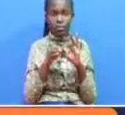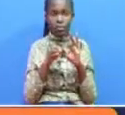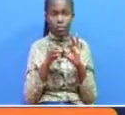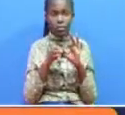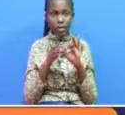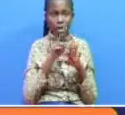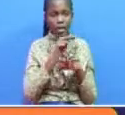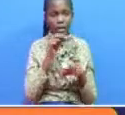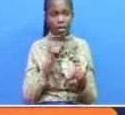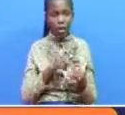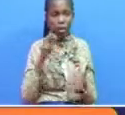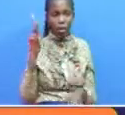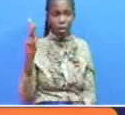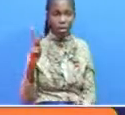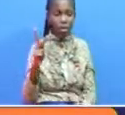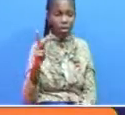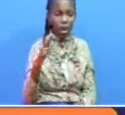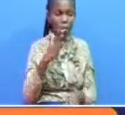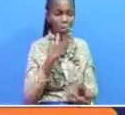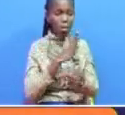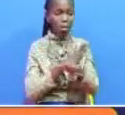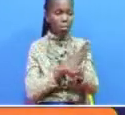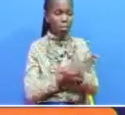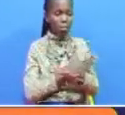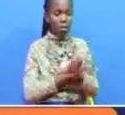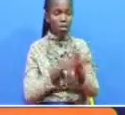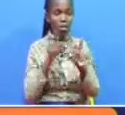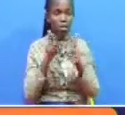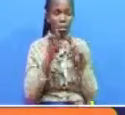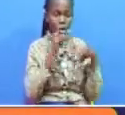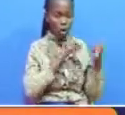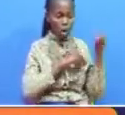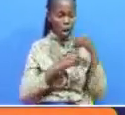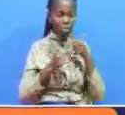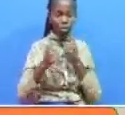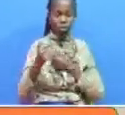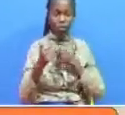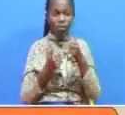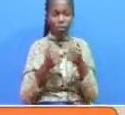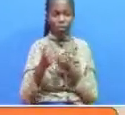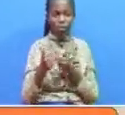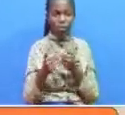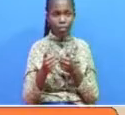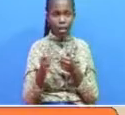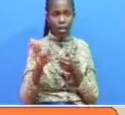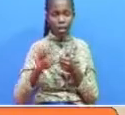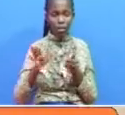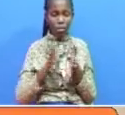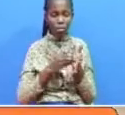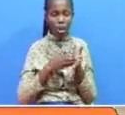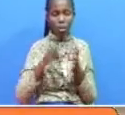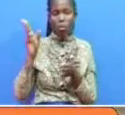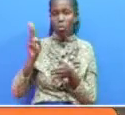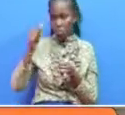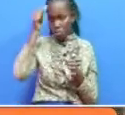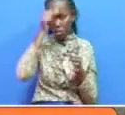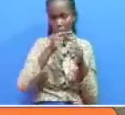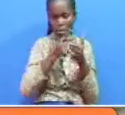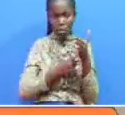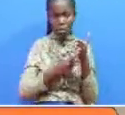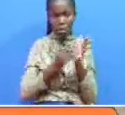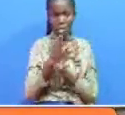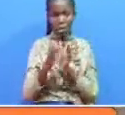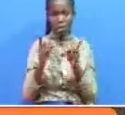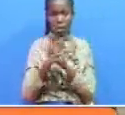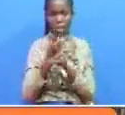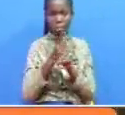Taifa letu la Kenya litasonga mbele na kupigana na ufisadi. Elembe tayo kamba Uhuru tumulikana na miradi kauta, lakini